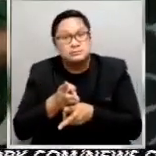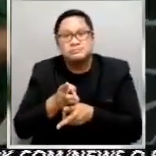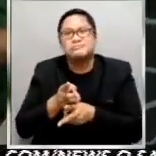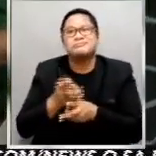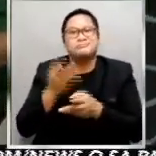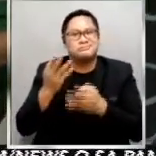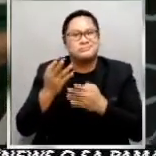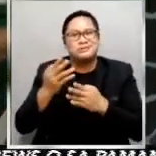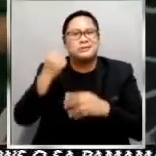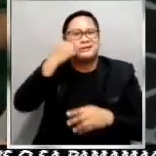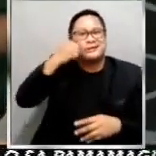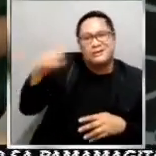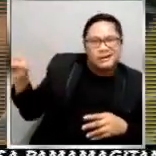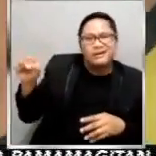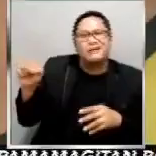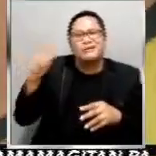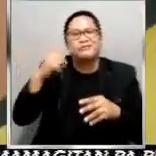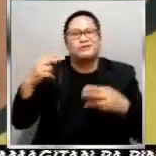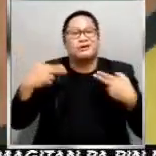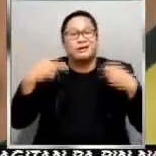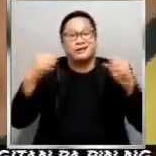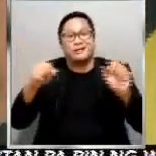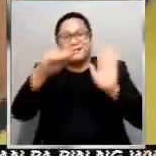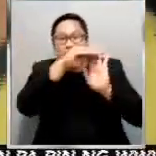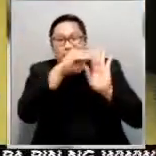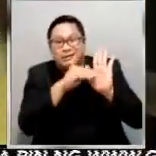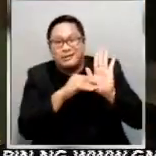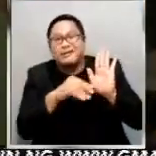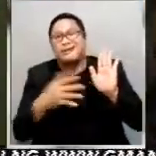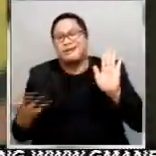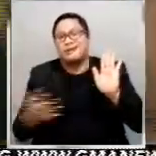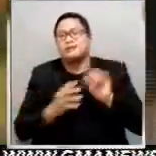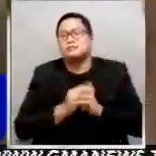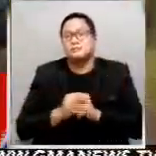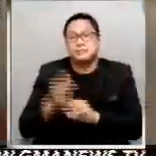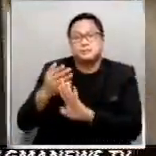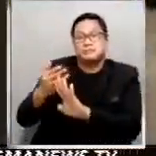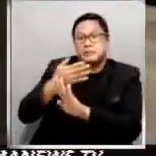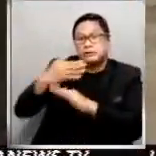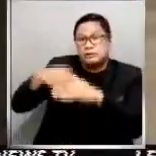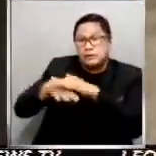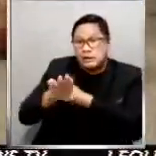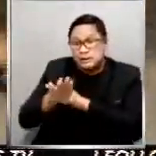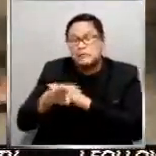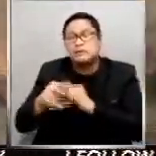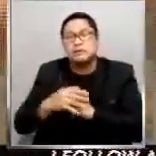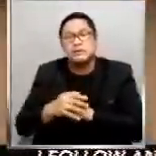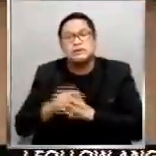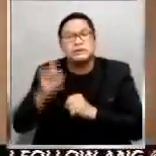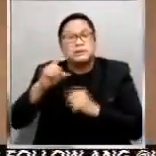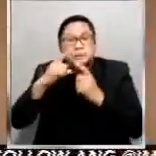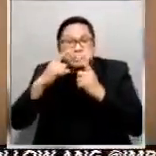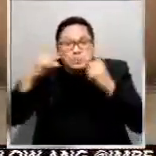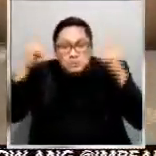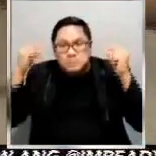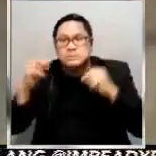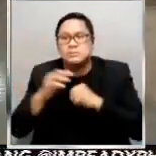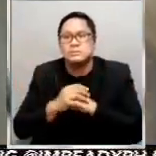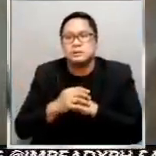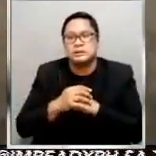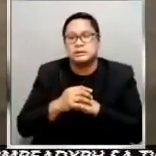sa mga gabay sa physical distancing. Bago pumasok po, meron po kaming alcohol. Then ano po, ito po,